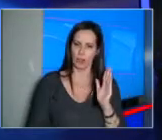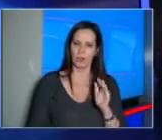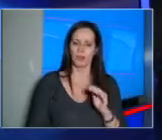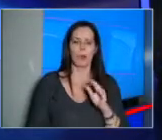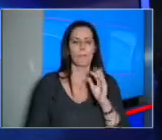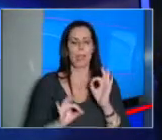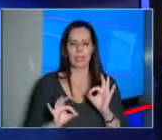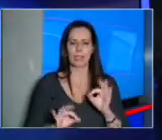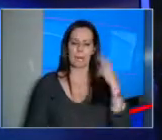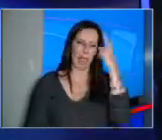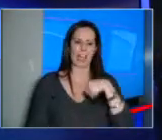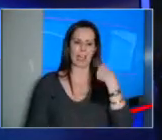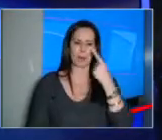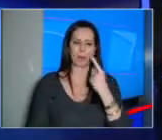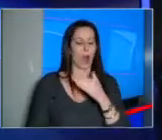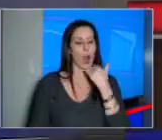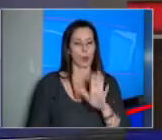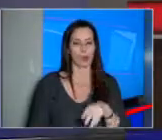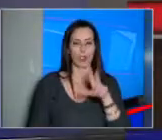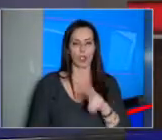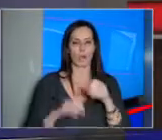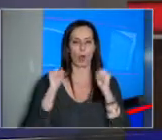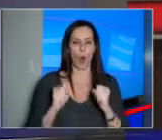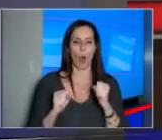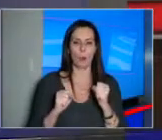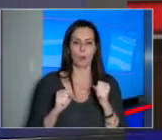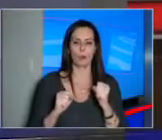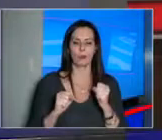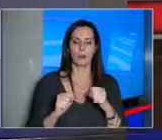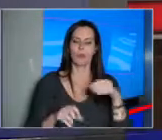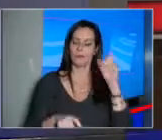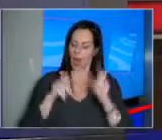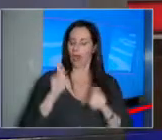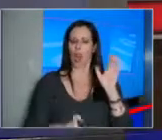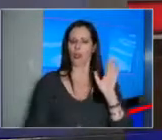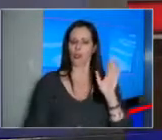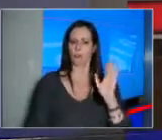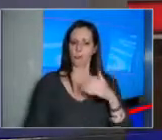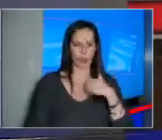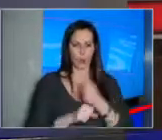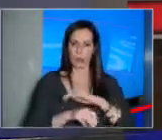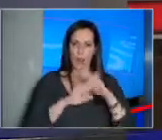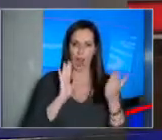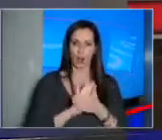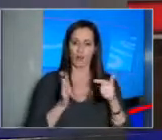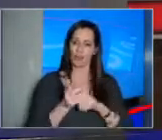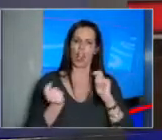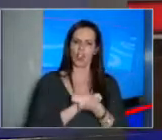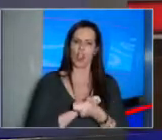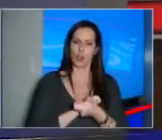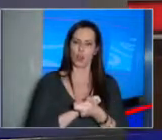בעצם בתדמית הלא חיובית שיש לביטוח הלאומי בקרב הציבור במדינת ישראל. אנחנו עושים את הכל כדי לשנות